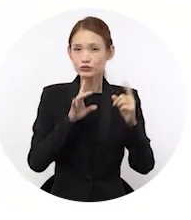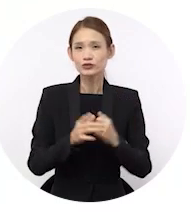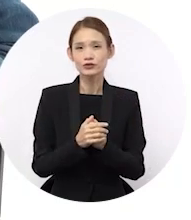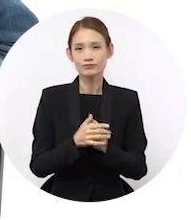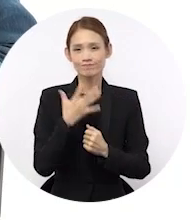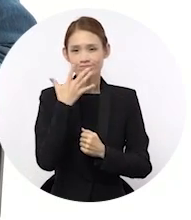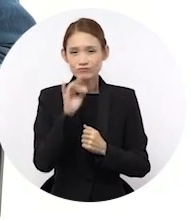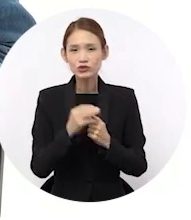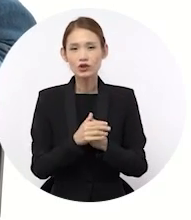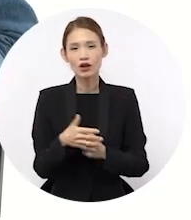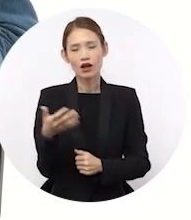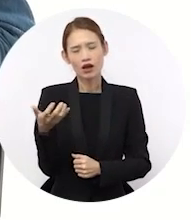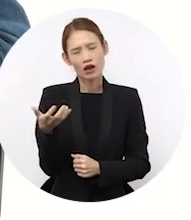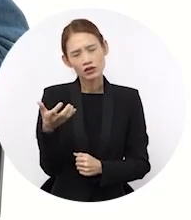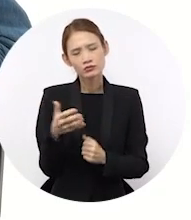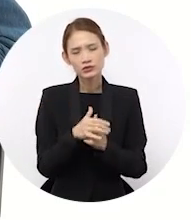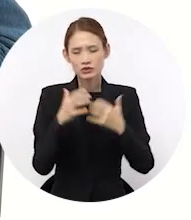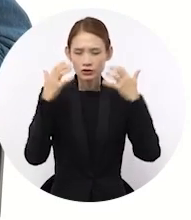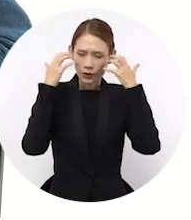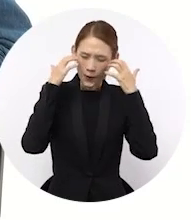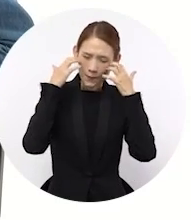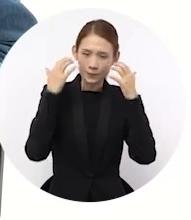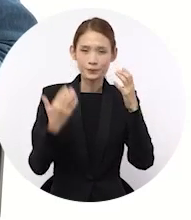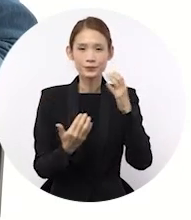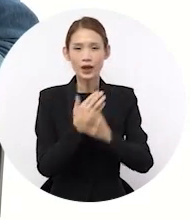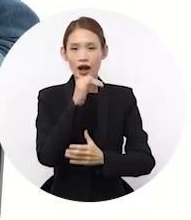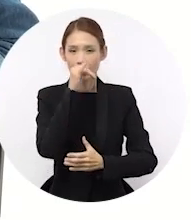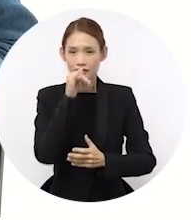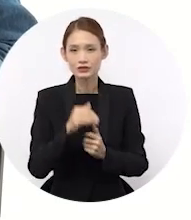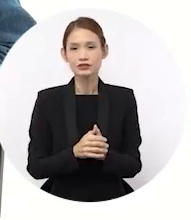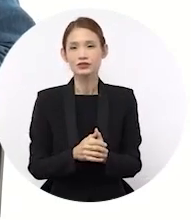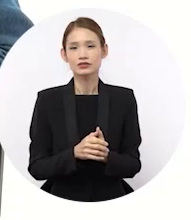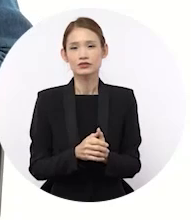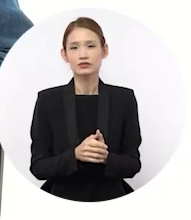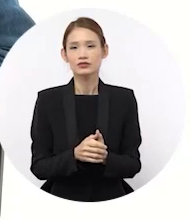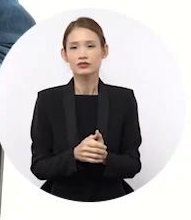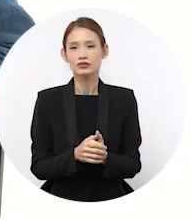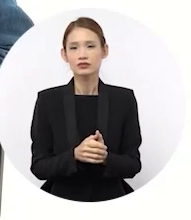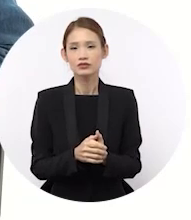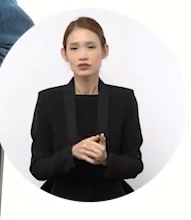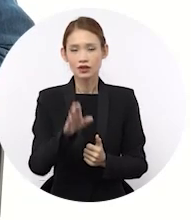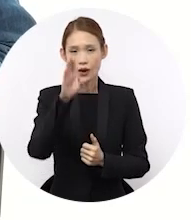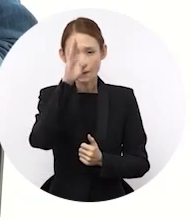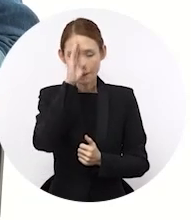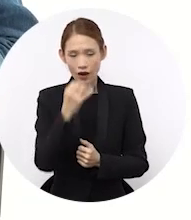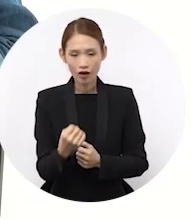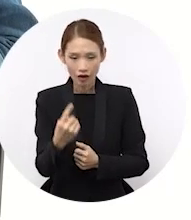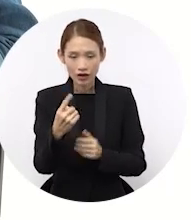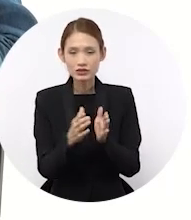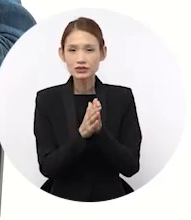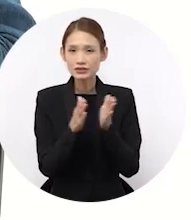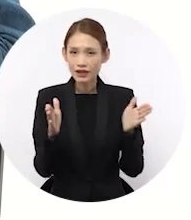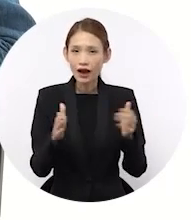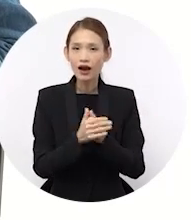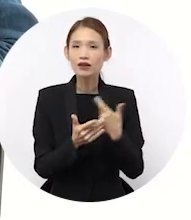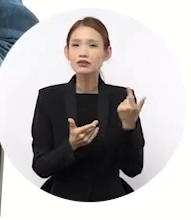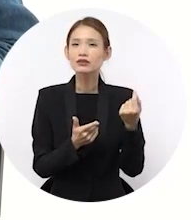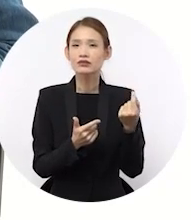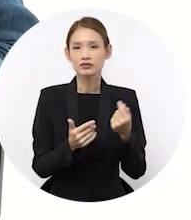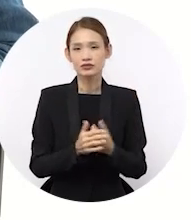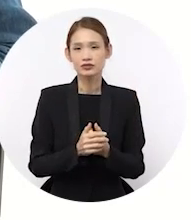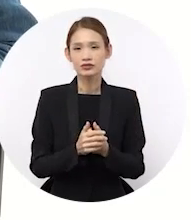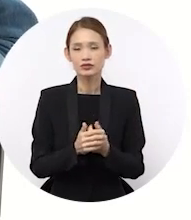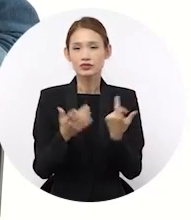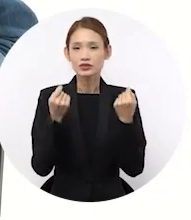뿐이에요. 물론 통증이나 고통이 유발되는 장애도 있습니다. 병에서 기인되는 장애가 보통 좀